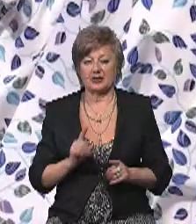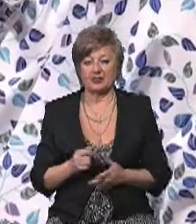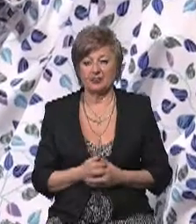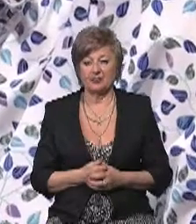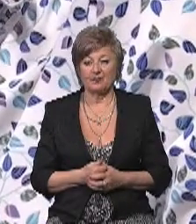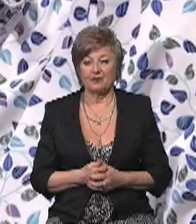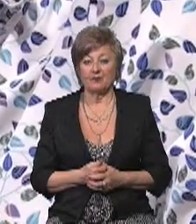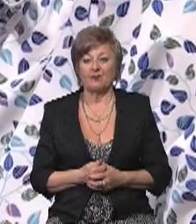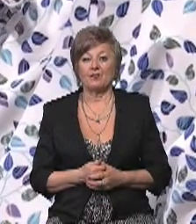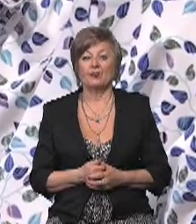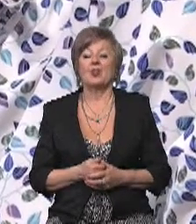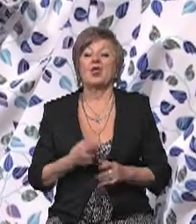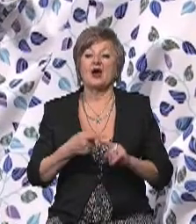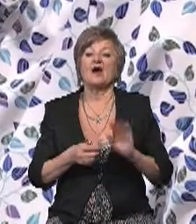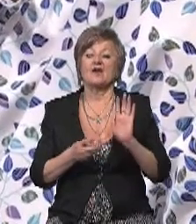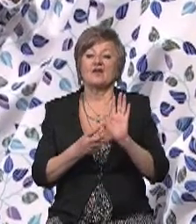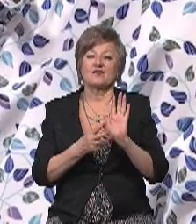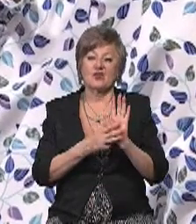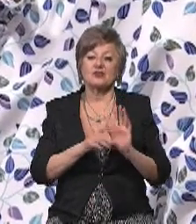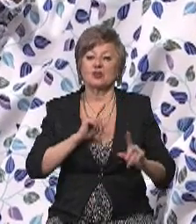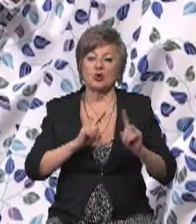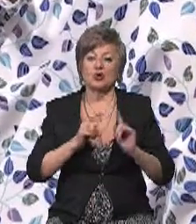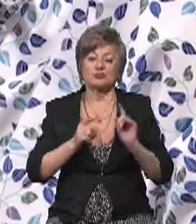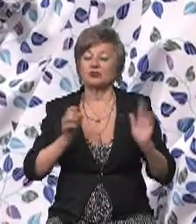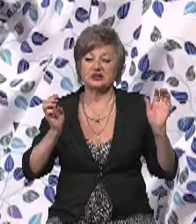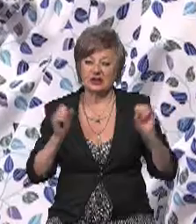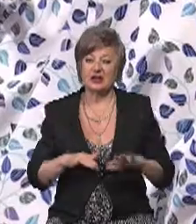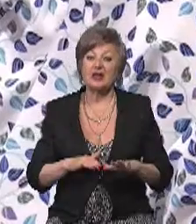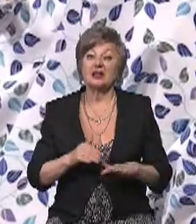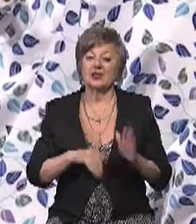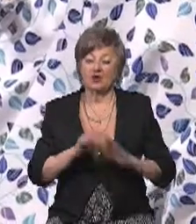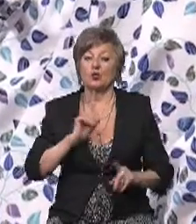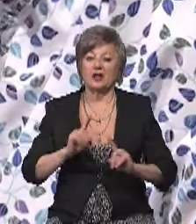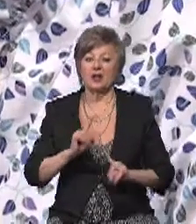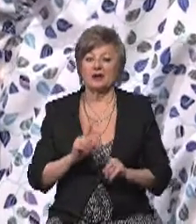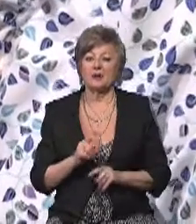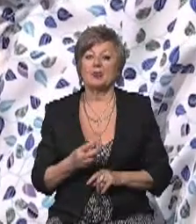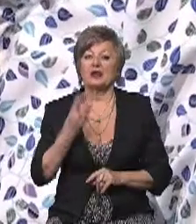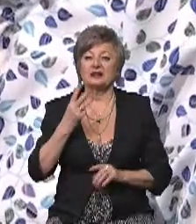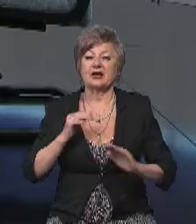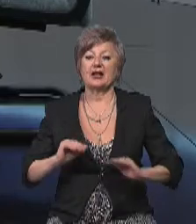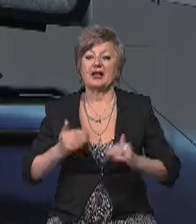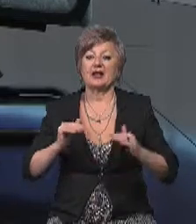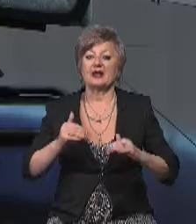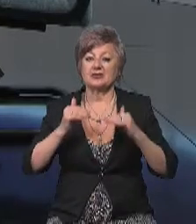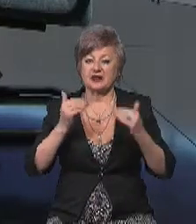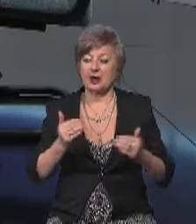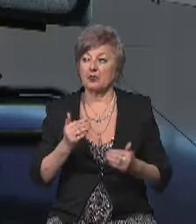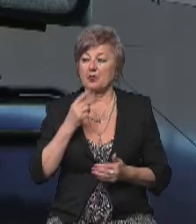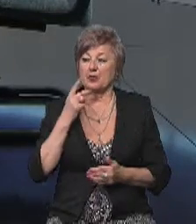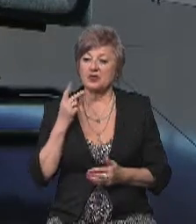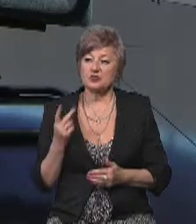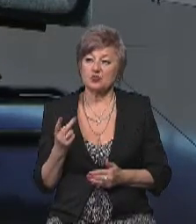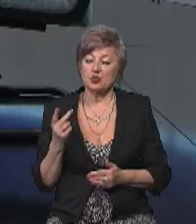нашу Верховну Раду восьмого скликання. І якщо ми говоримо про історію, виділяють три етапи. Я прошу зараз